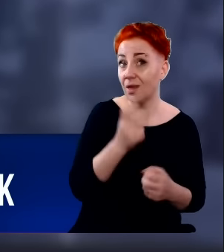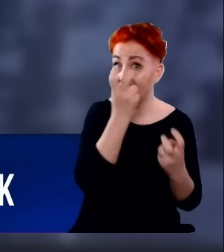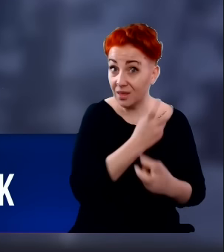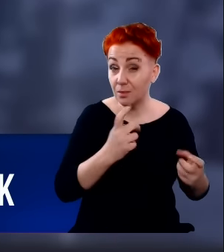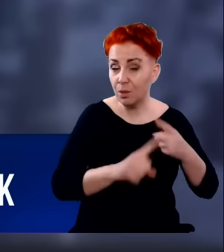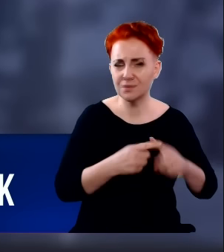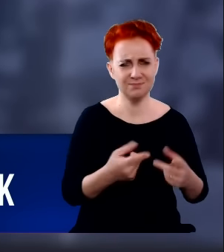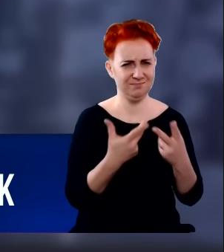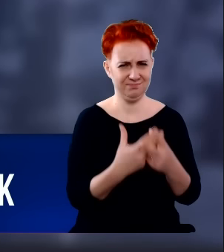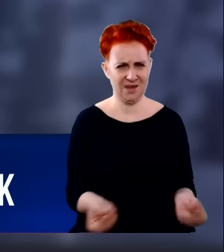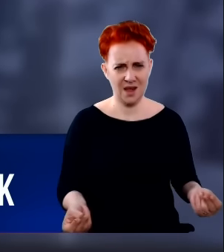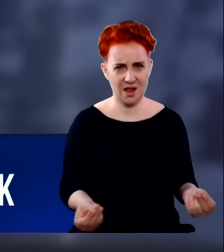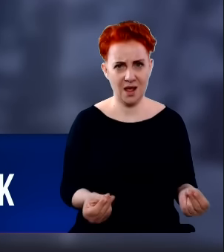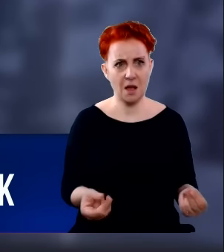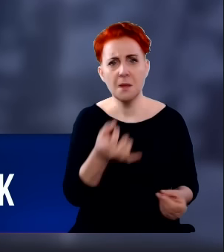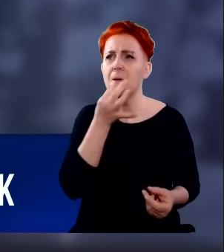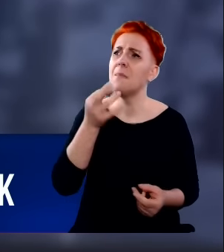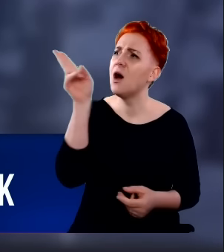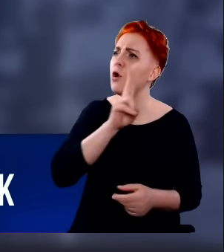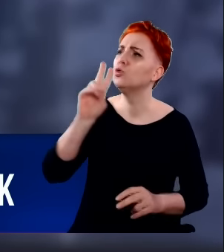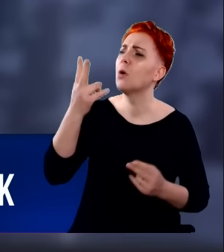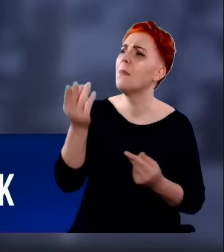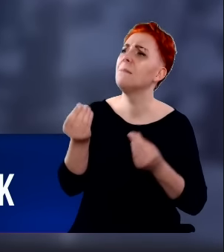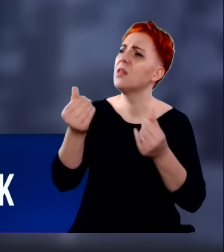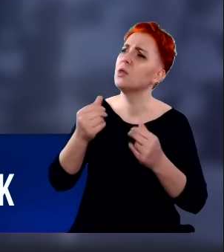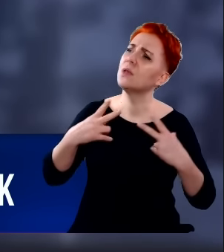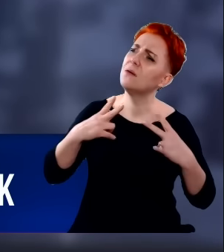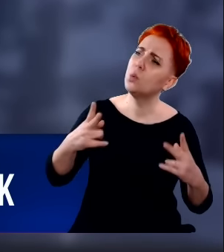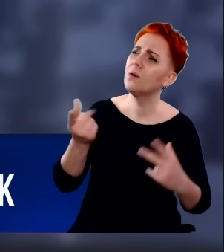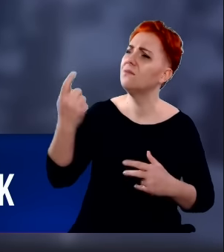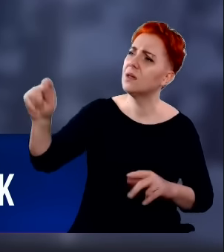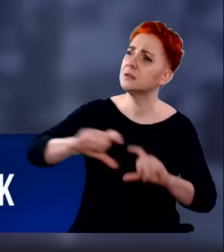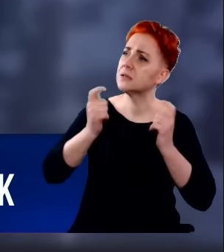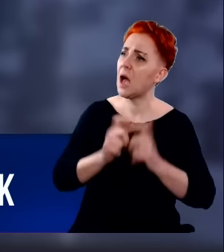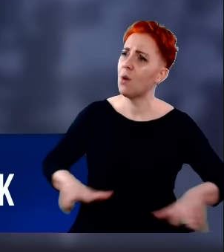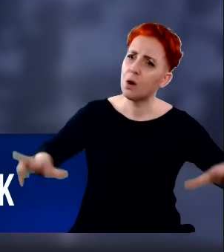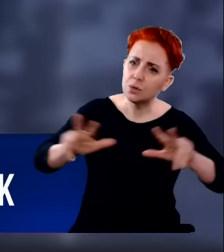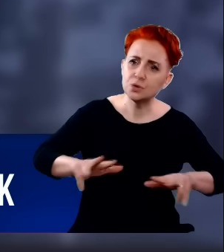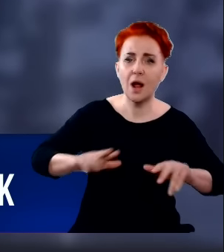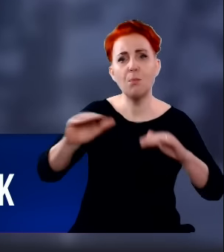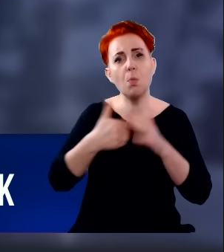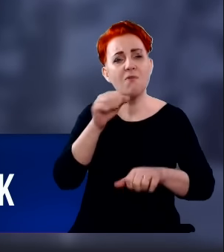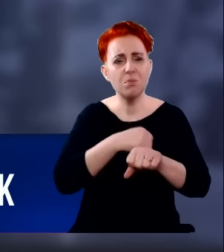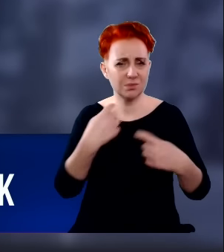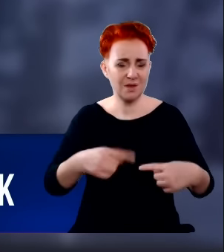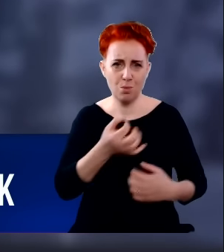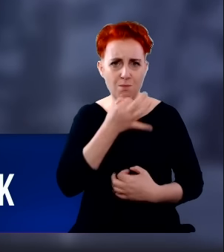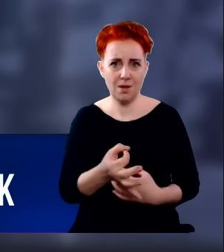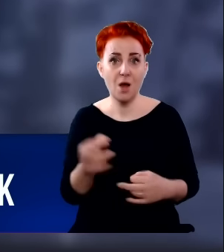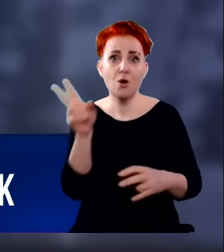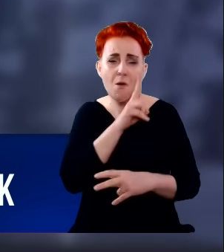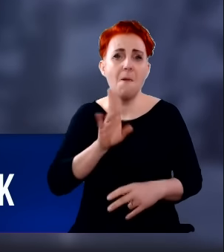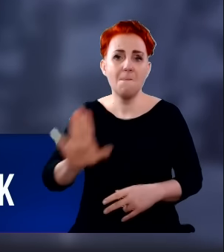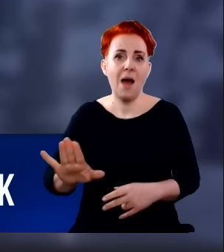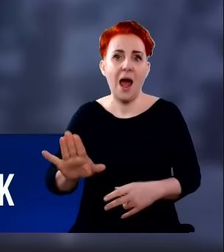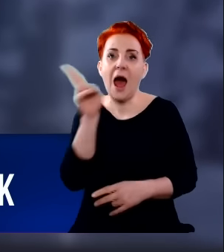polityką? Nie. Oni się pytali rodziców, skąd macie pieniądze na wczasy dla nas, dla całej rodziny albo na nowe buty? Nie, nie pytali. Rodzice mieli, a rodzice tego